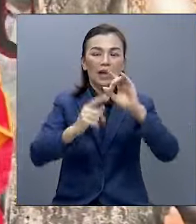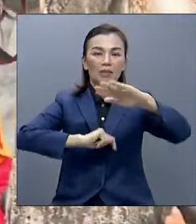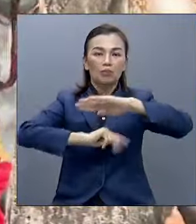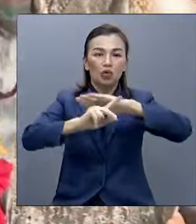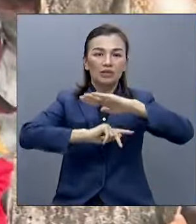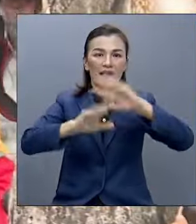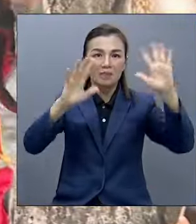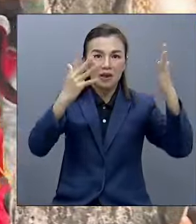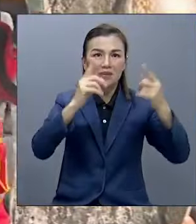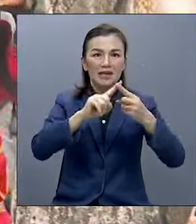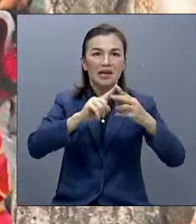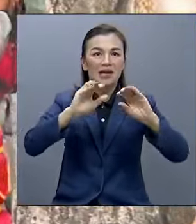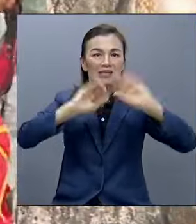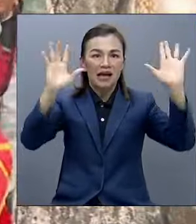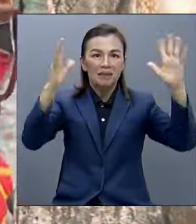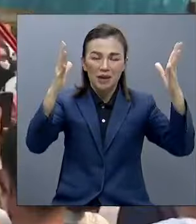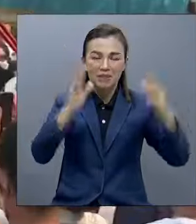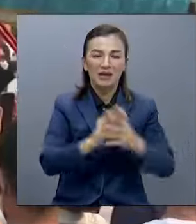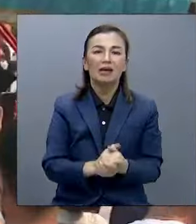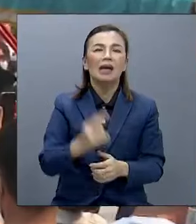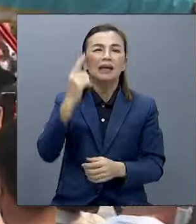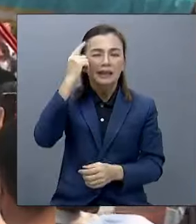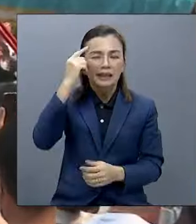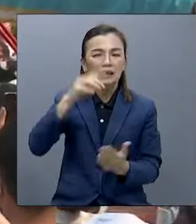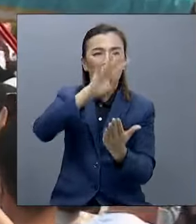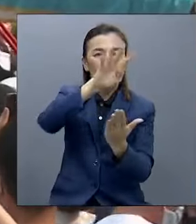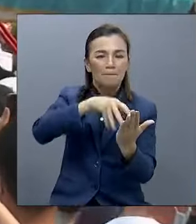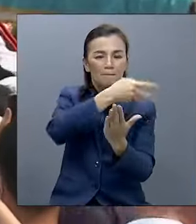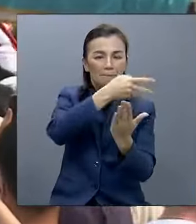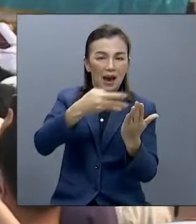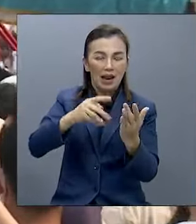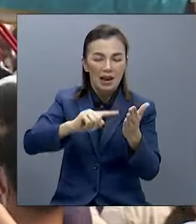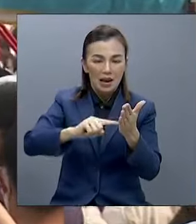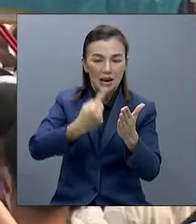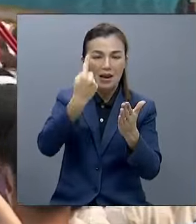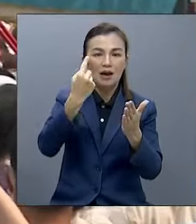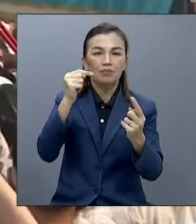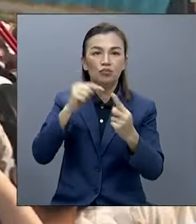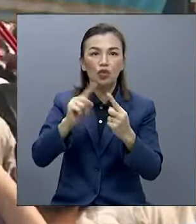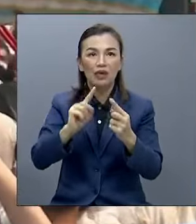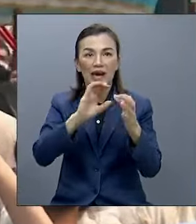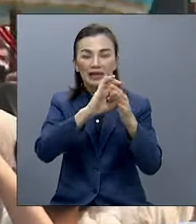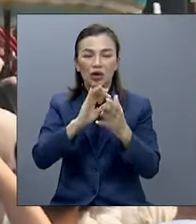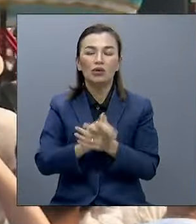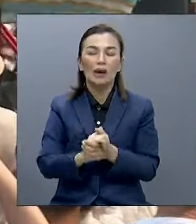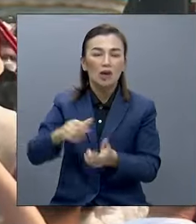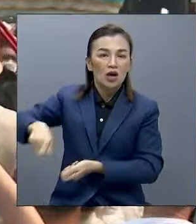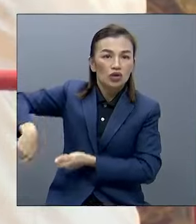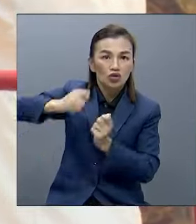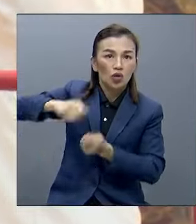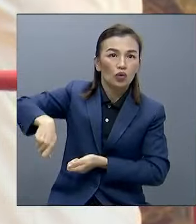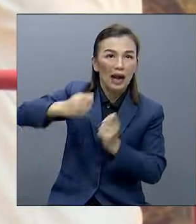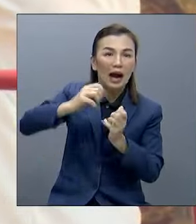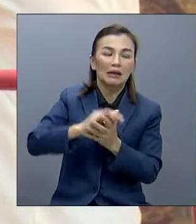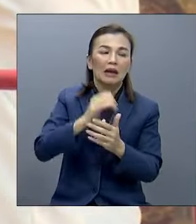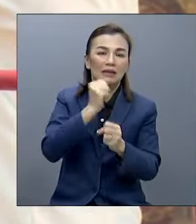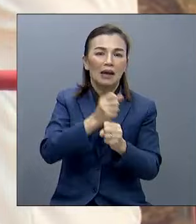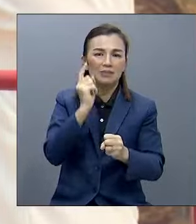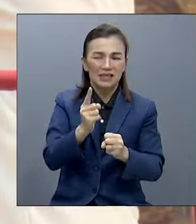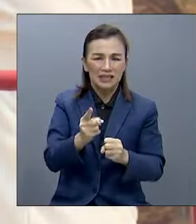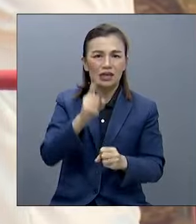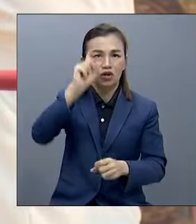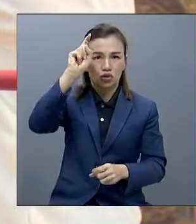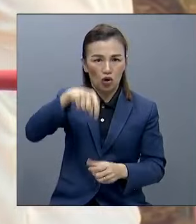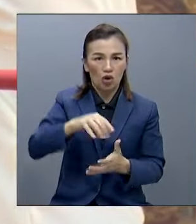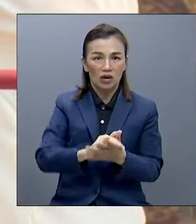ชัดเจนหลังจากนี้ควรจะคิก Offสงกรานต์ให้เป็นซอพระดับโลกแบบที่ขายของเอาไว้โดยเฉพาะเจ้า